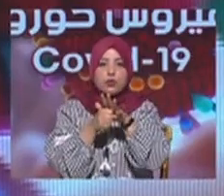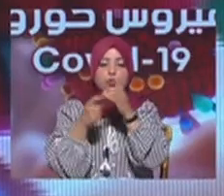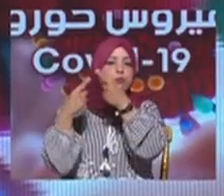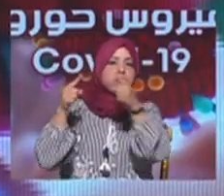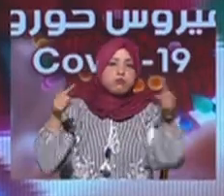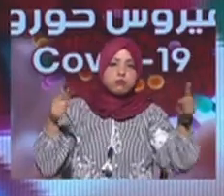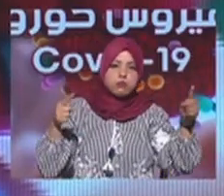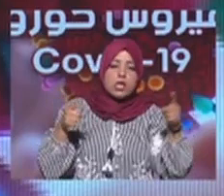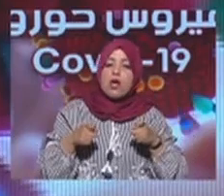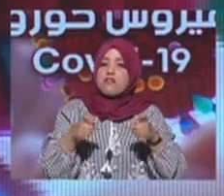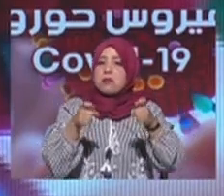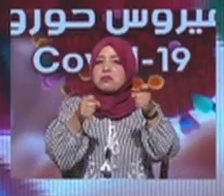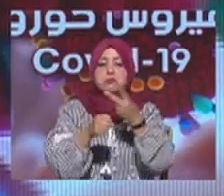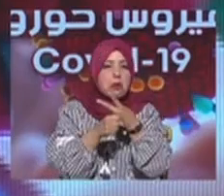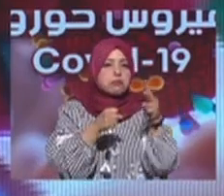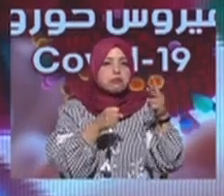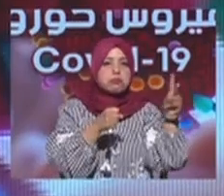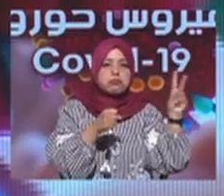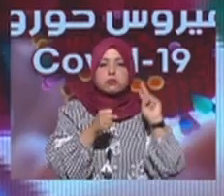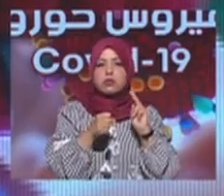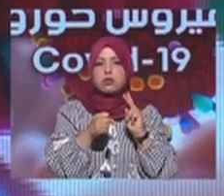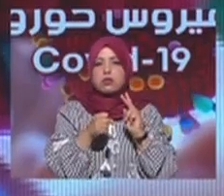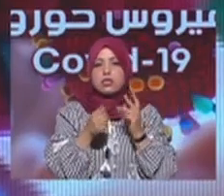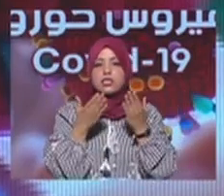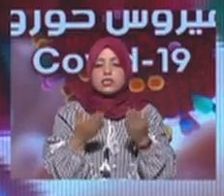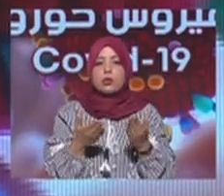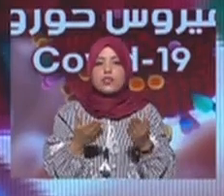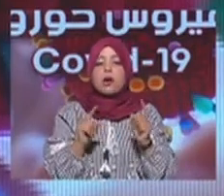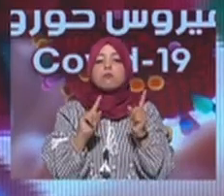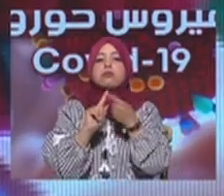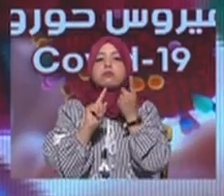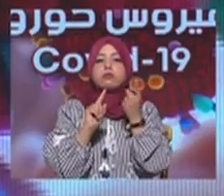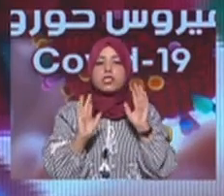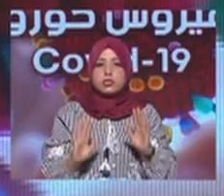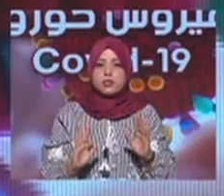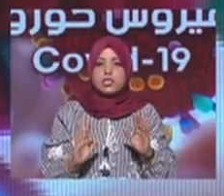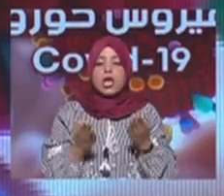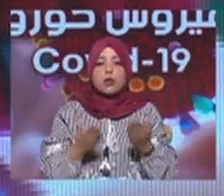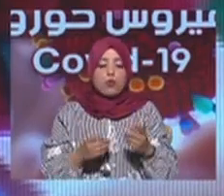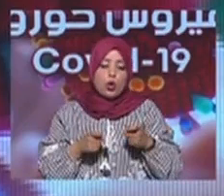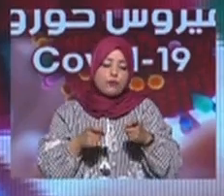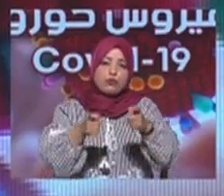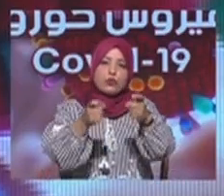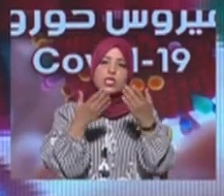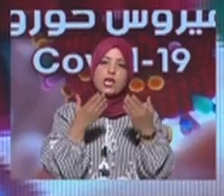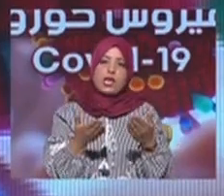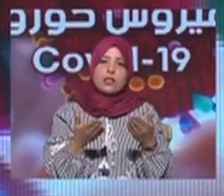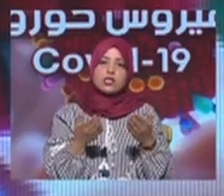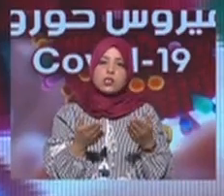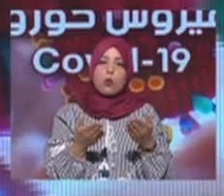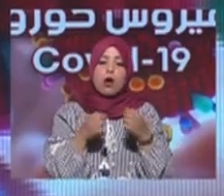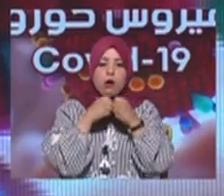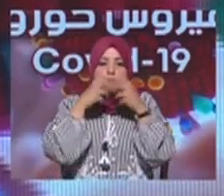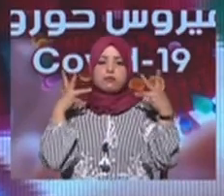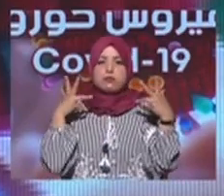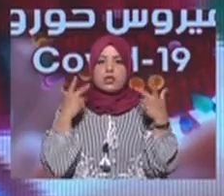فيروس ريسبيراتوار عملت البوكا فيروس فيروس ريسبيراتوار سانسيسيال لقيته الحقيقه انا تفاجات